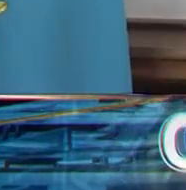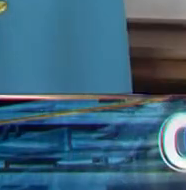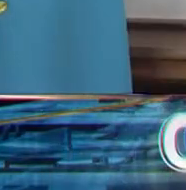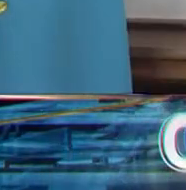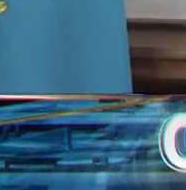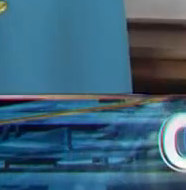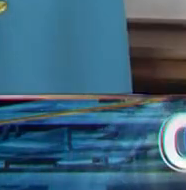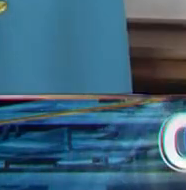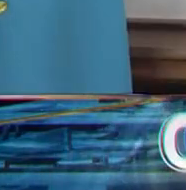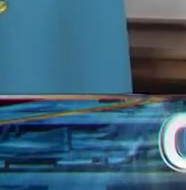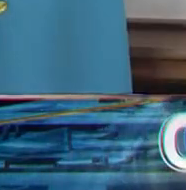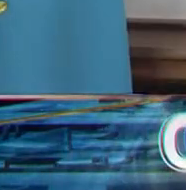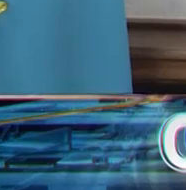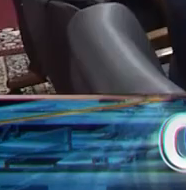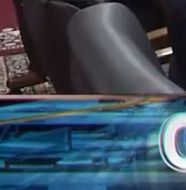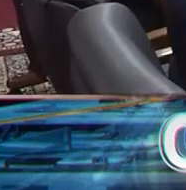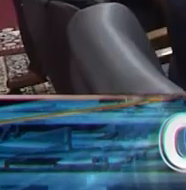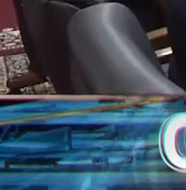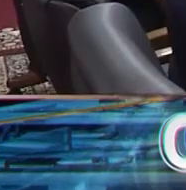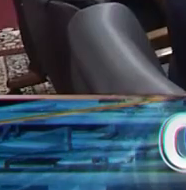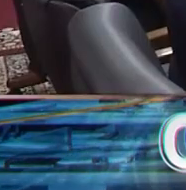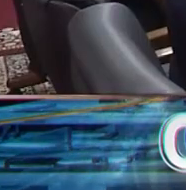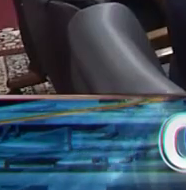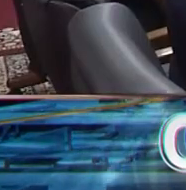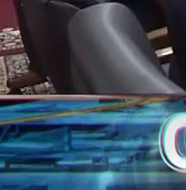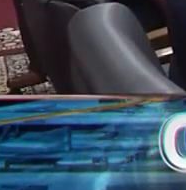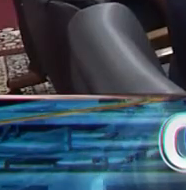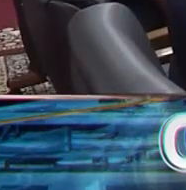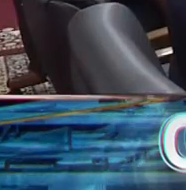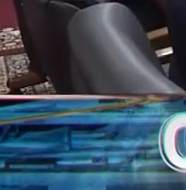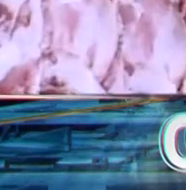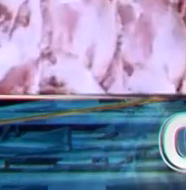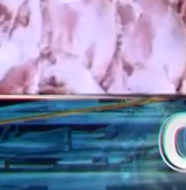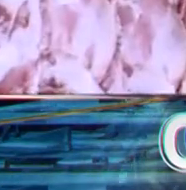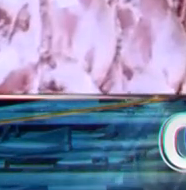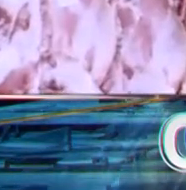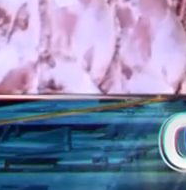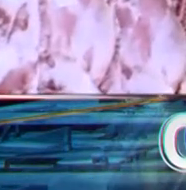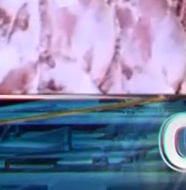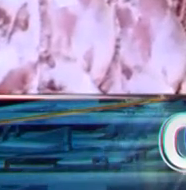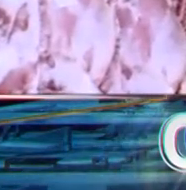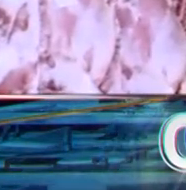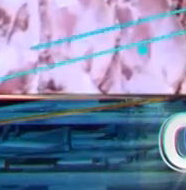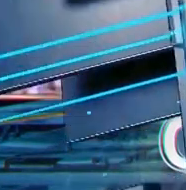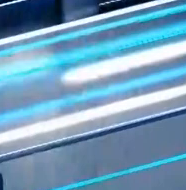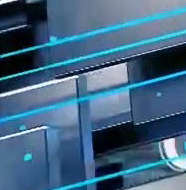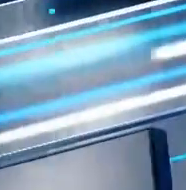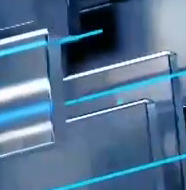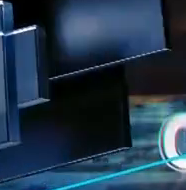Решение насущных задач. Акимы районов Алматинской области доложили о проделанной работе.